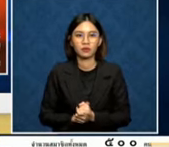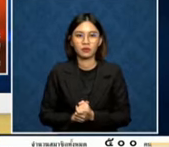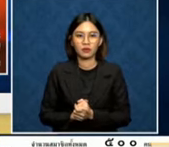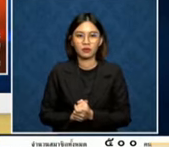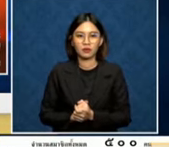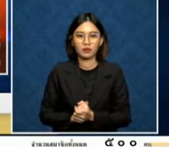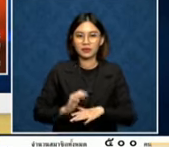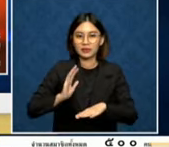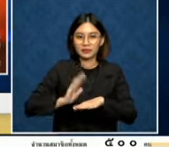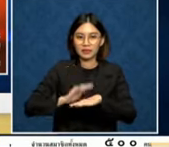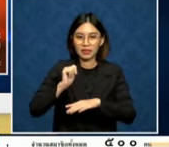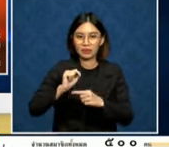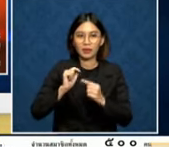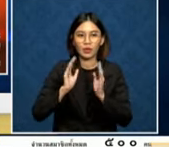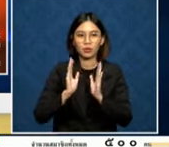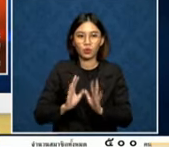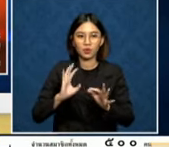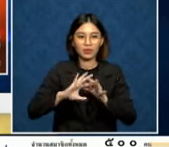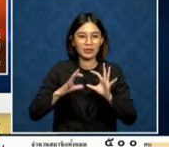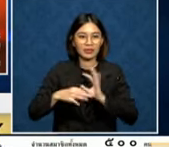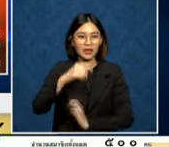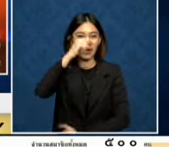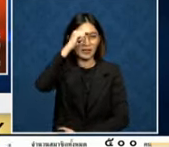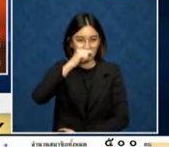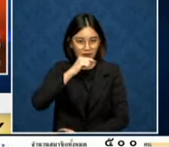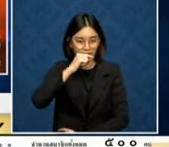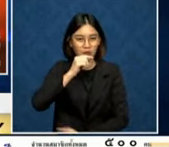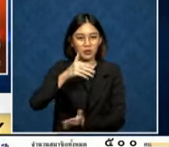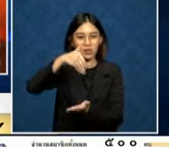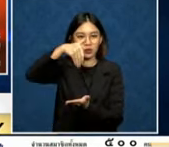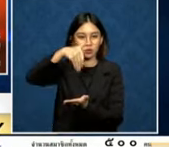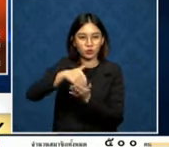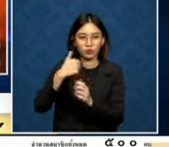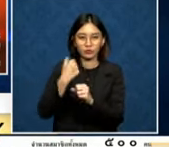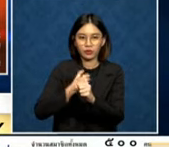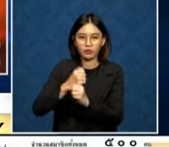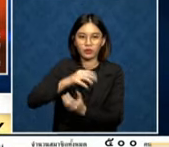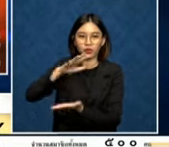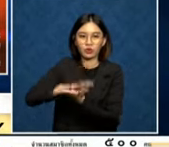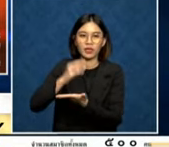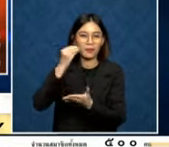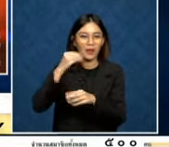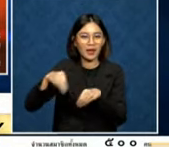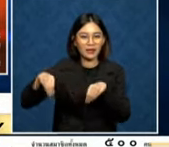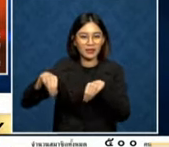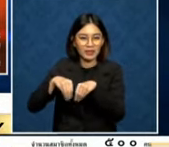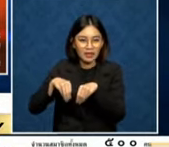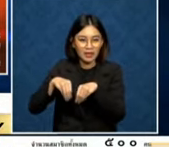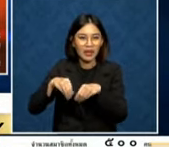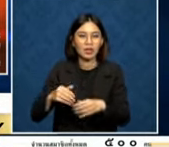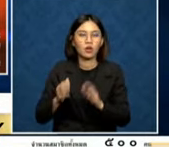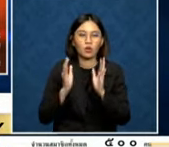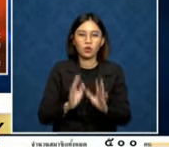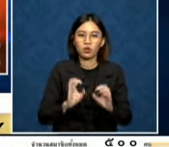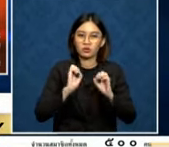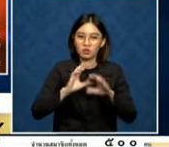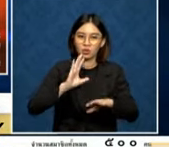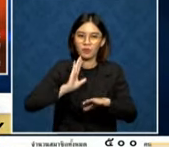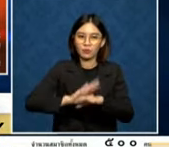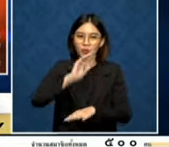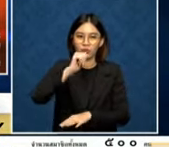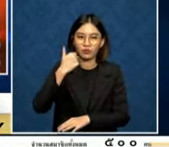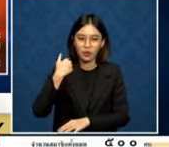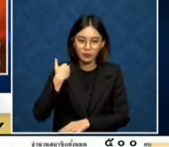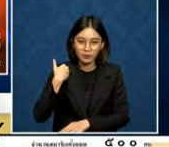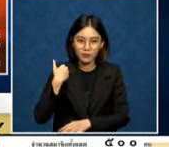สยภาพนักกีกีฬาไทยนะครับนะครับสร้างศูนย์ฝึกที่โรงเรียนเนี่ยใกล้บ้านนะครับโดยมีผู้สอนมืออาชีพ